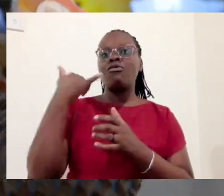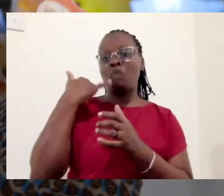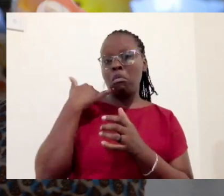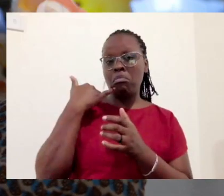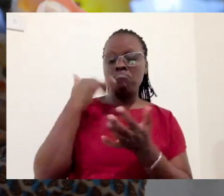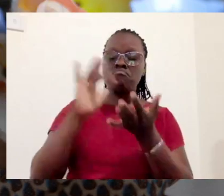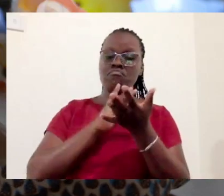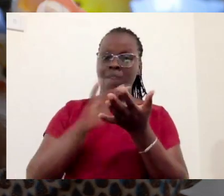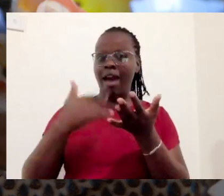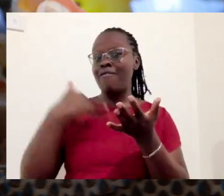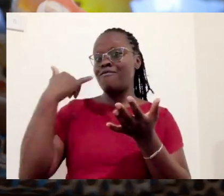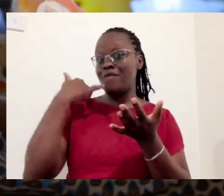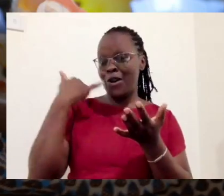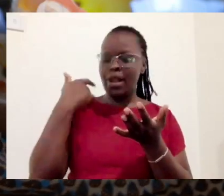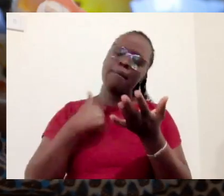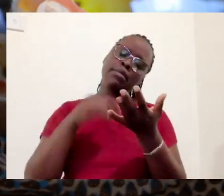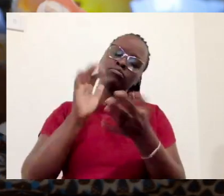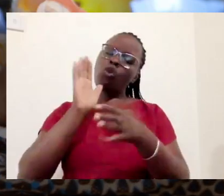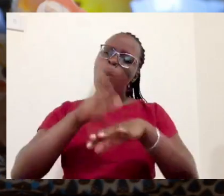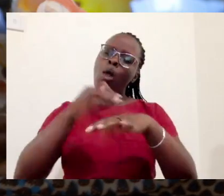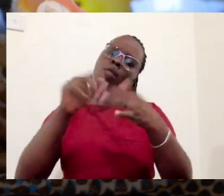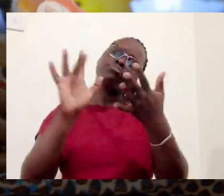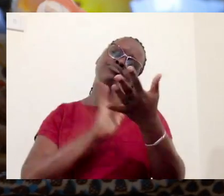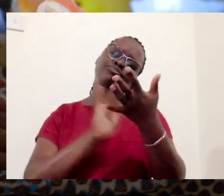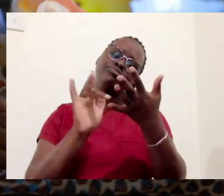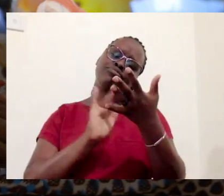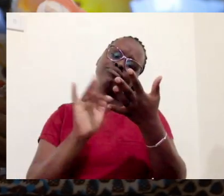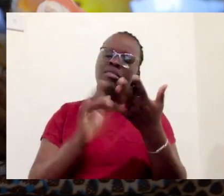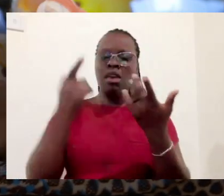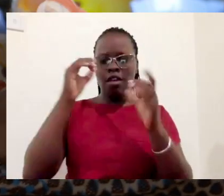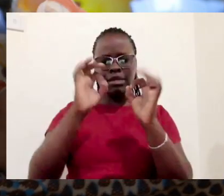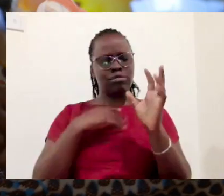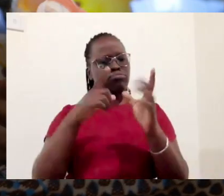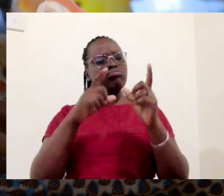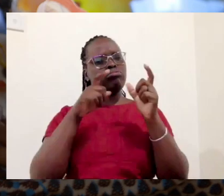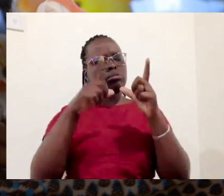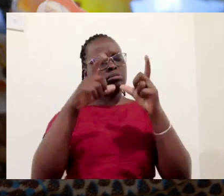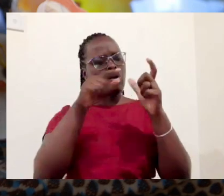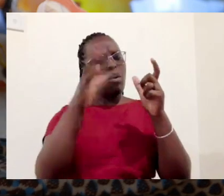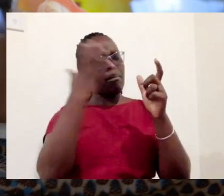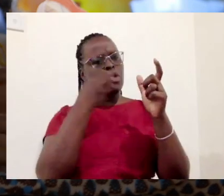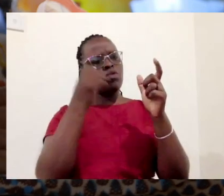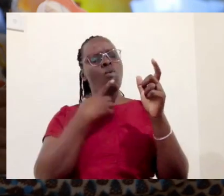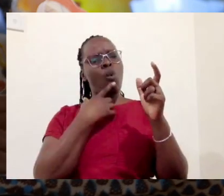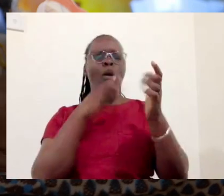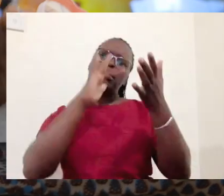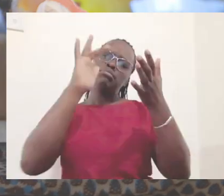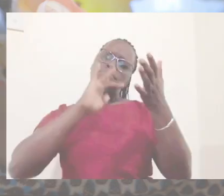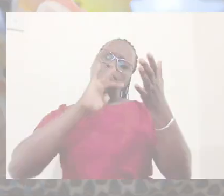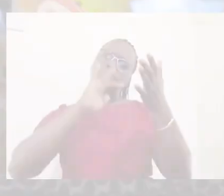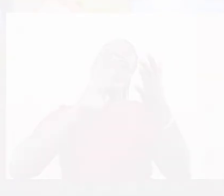kwa simu. Niko na simu yenye huwa naangalia. So kama kuna design fulani nataka, naenda kwa